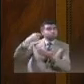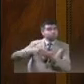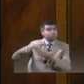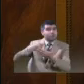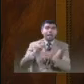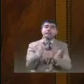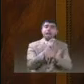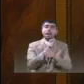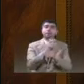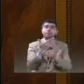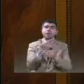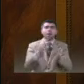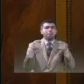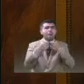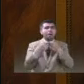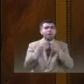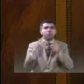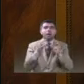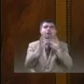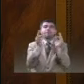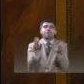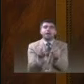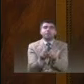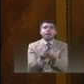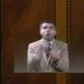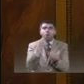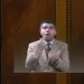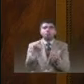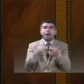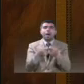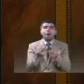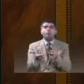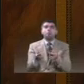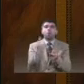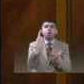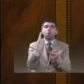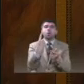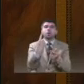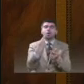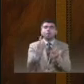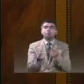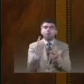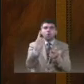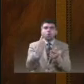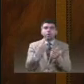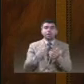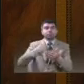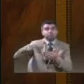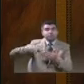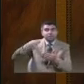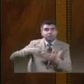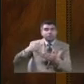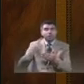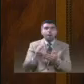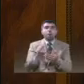المديونية فنستدين. بحال كل عائلة كتصور 10,000 درهم والمصاريف ديالها 12,000 درهم، كيخص